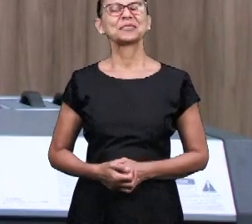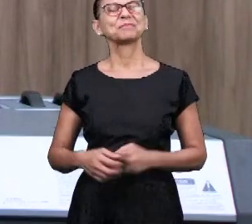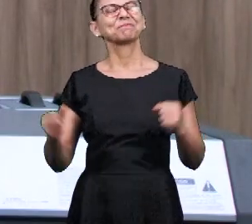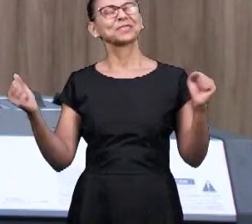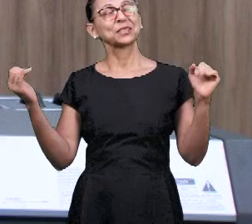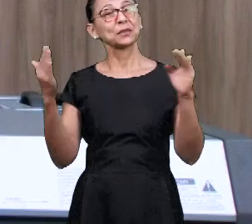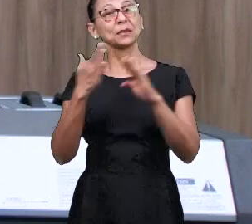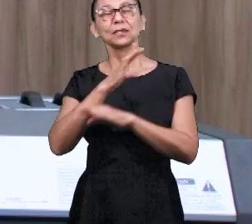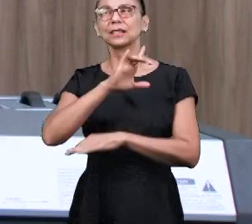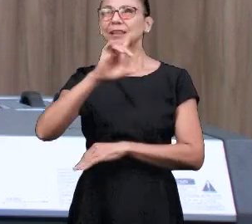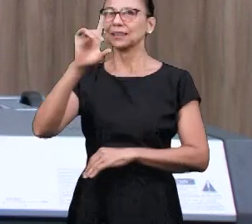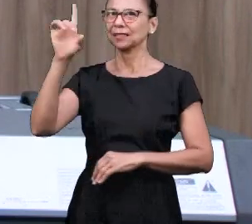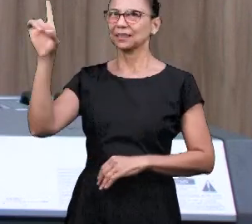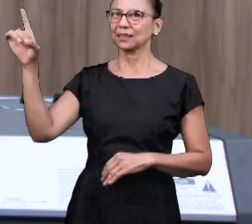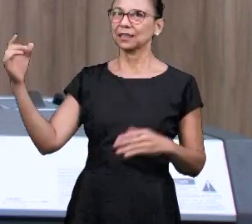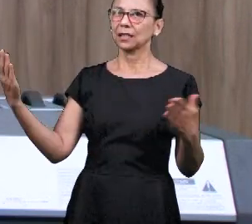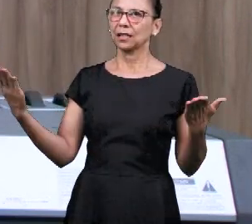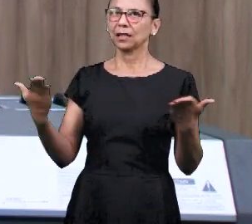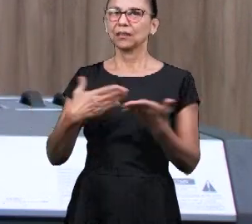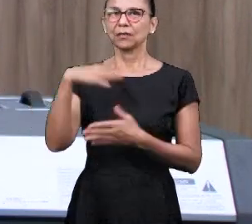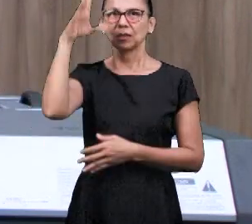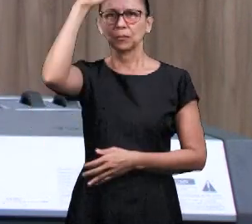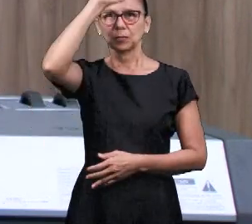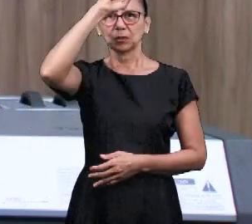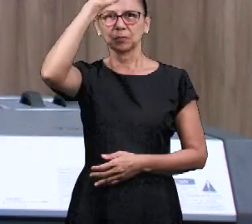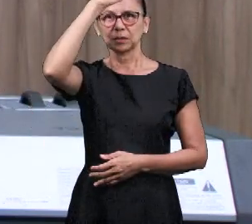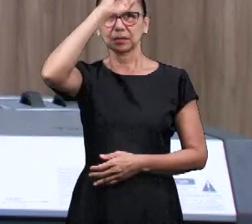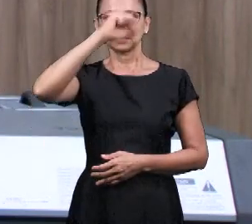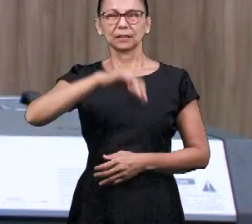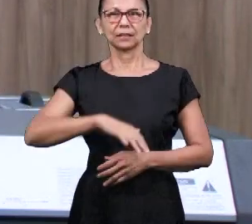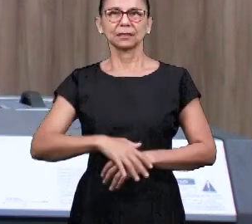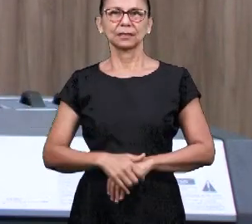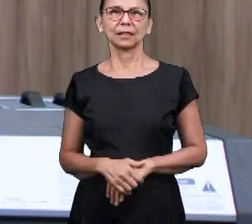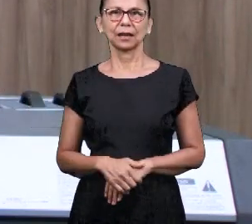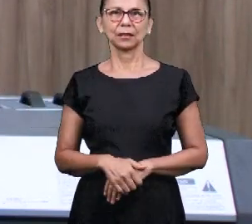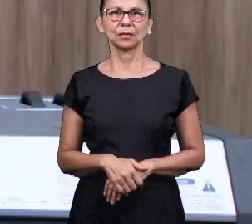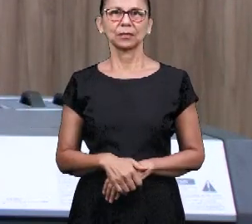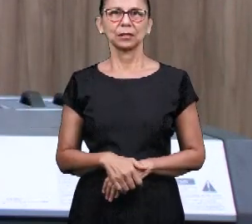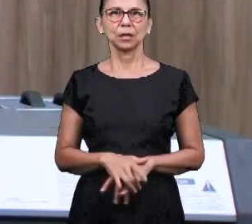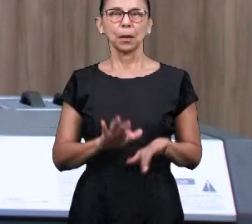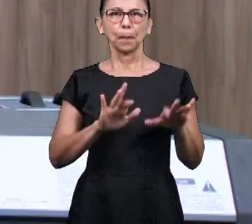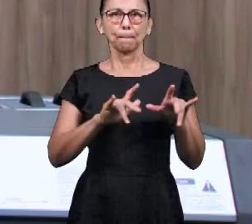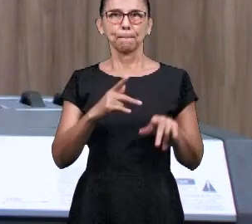Gloire à Dieu. Aujourd'hui, nous allons apprendre l'introduction simplifiée au piano.